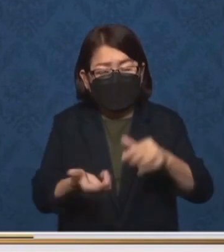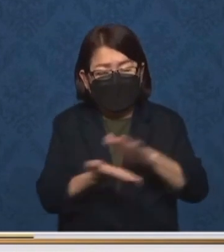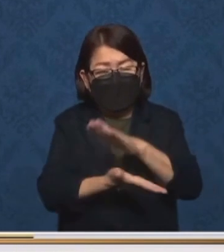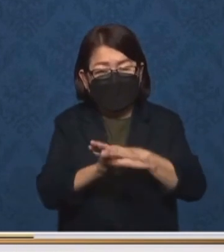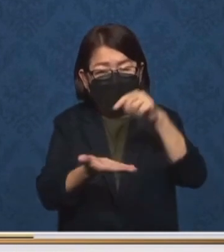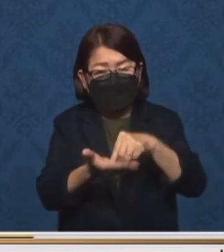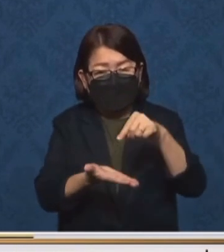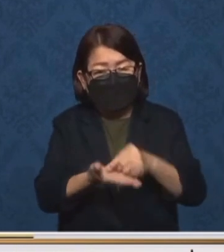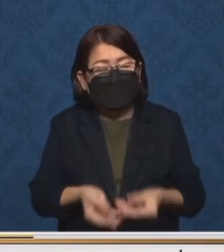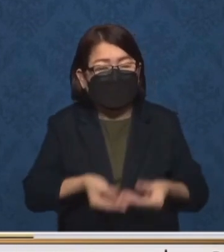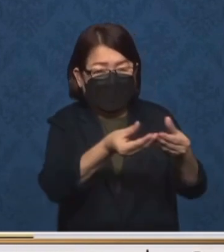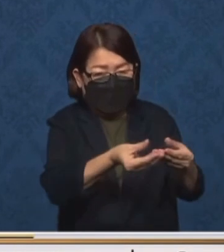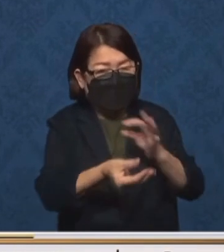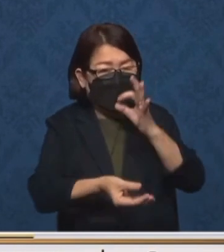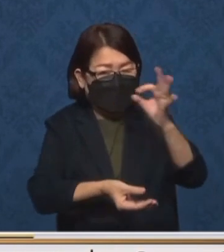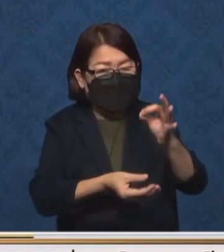ที่มให้ต่ท่แลรฐบาล